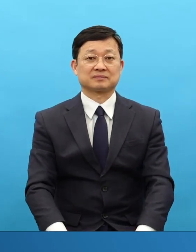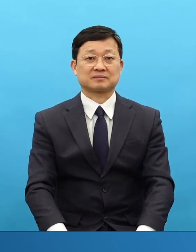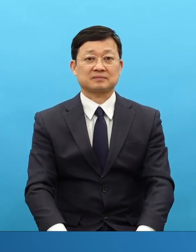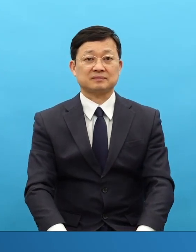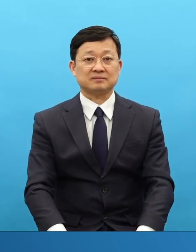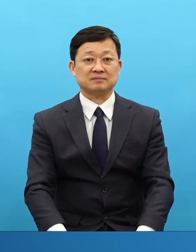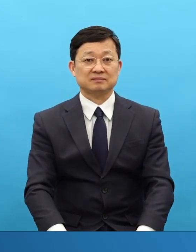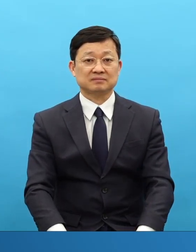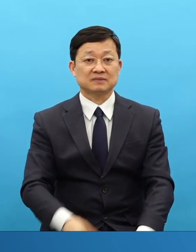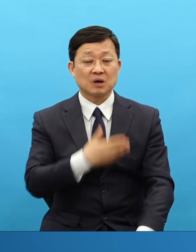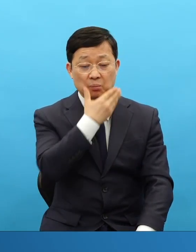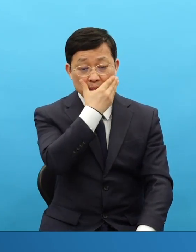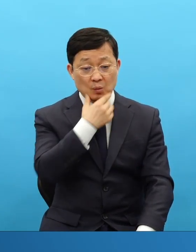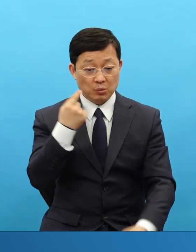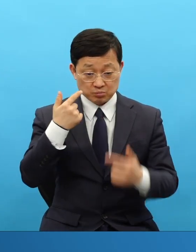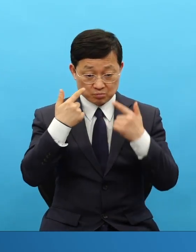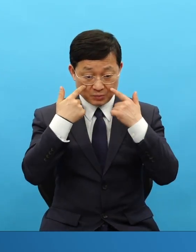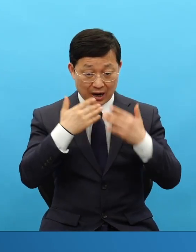그것만 알면 돼요